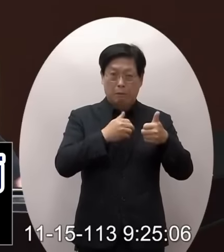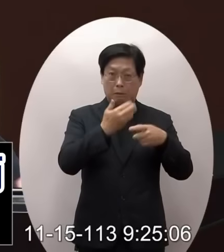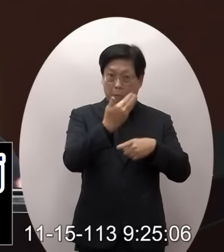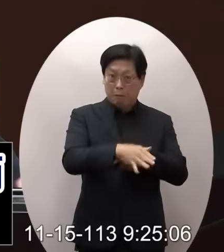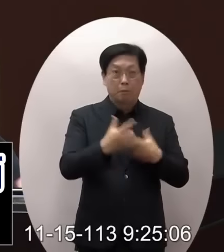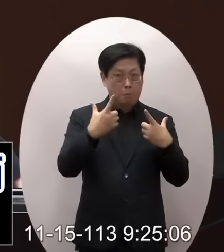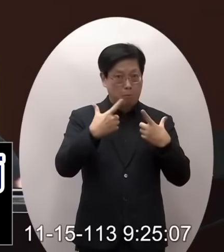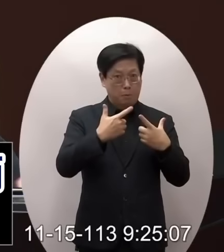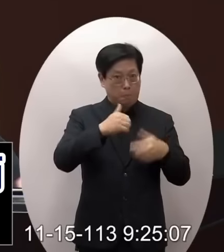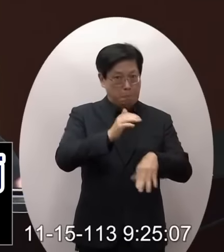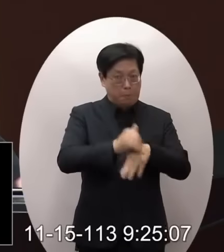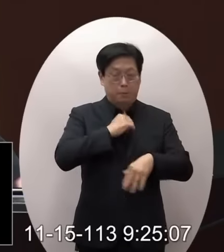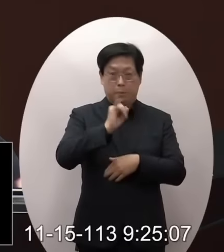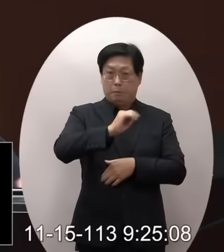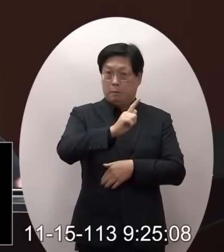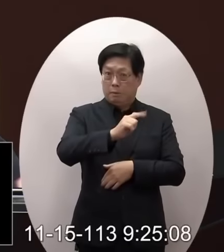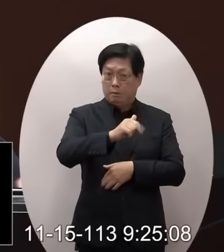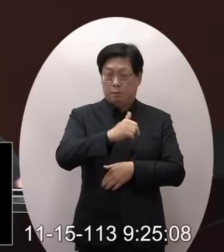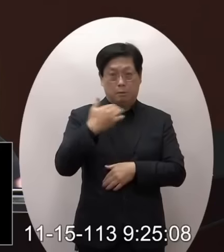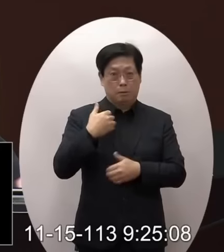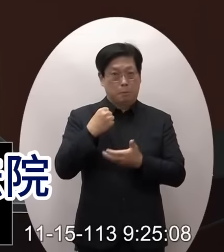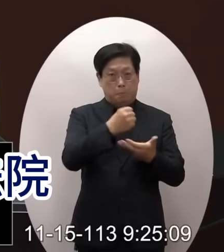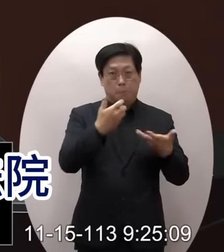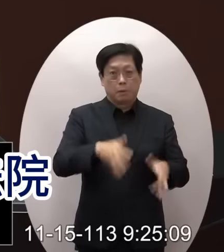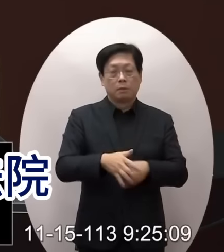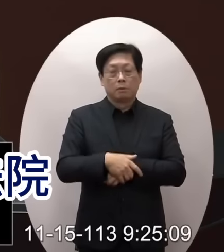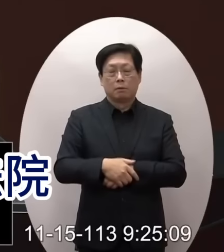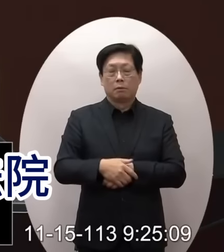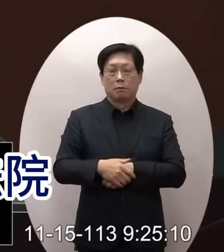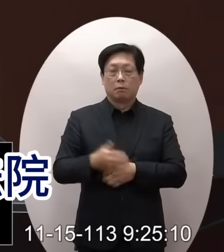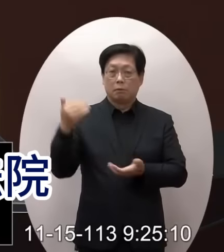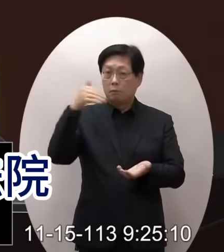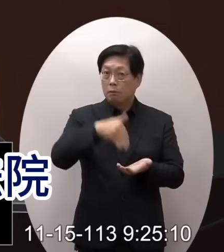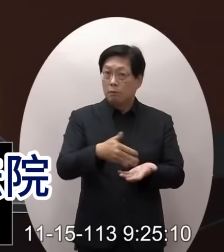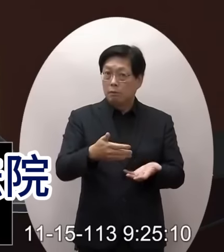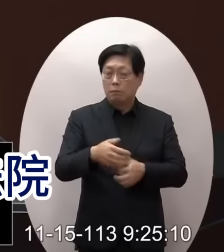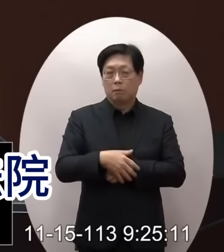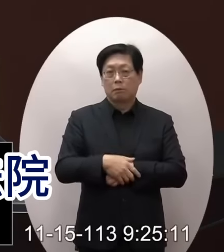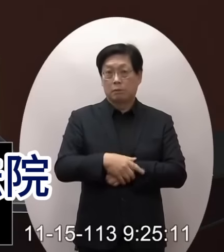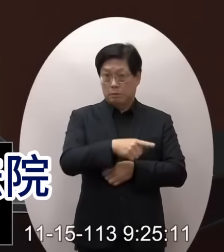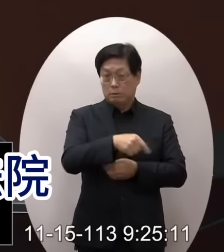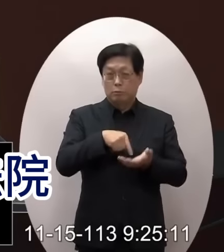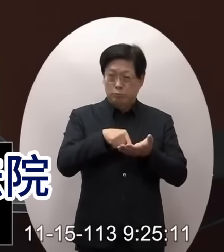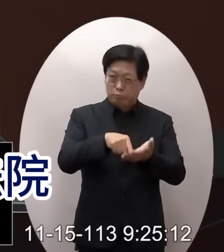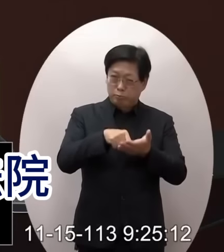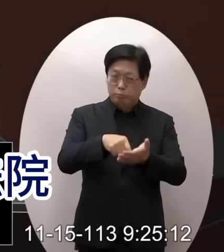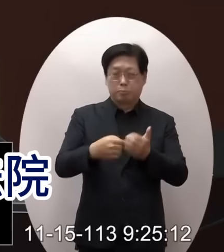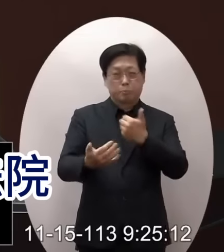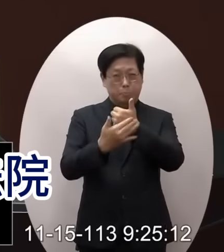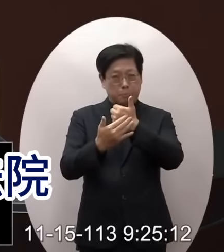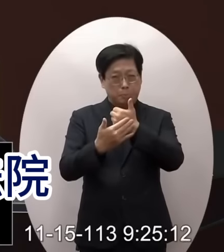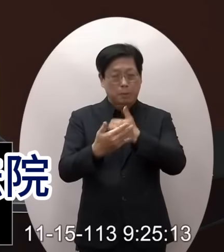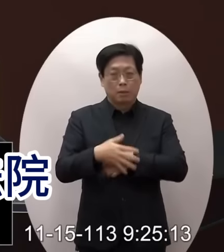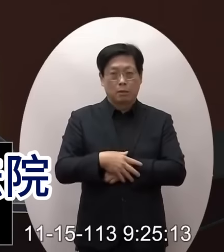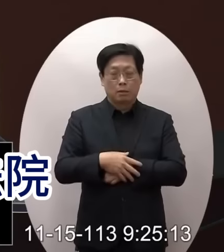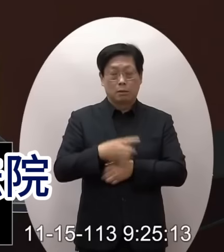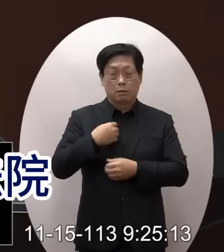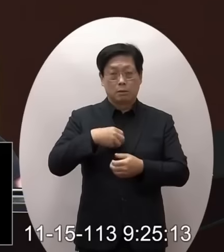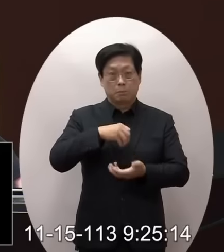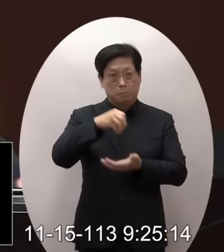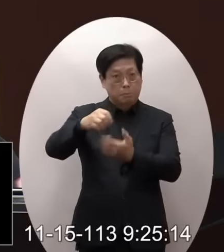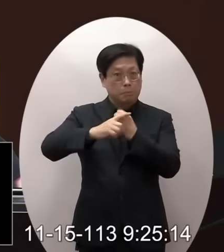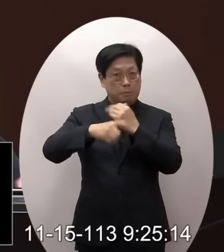奖的女老师，结果当她要申冤的时候，进到法